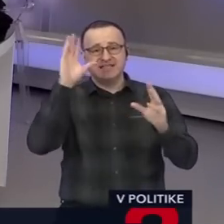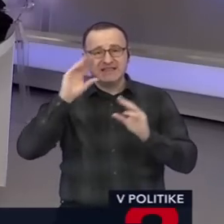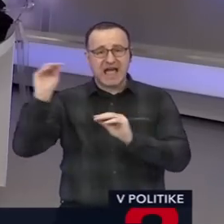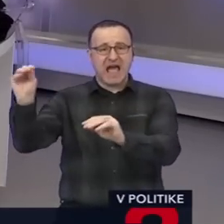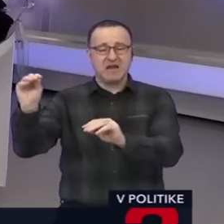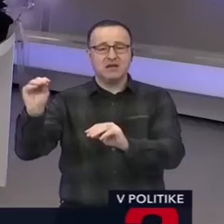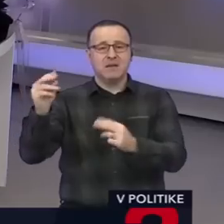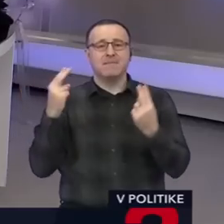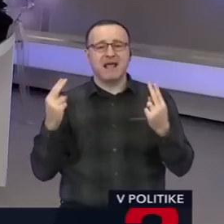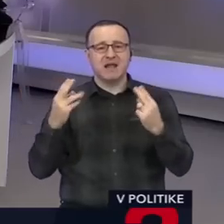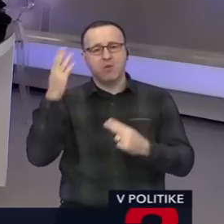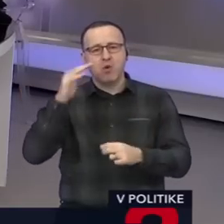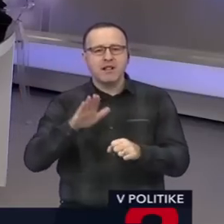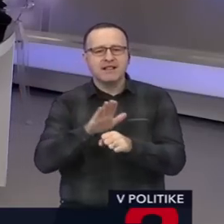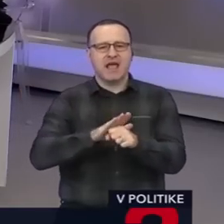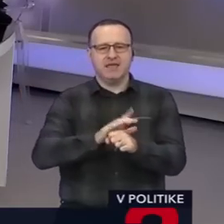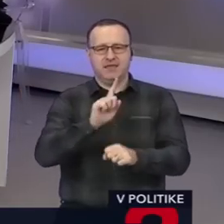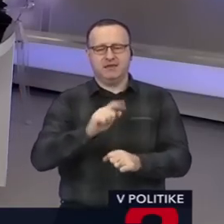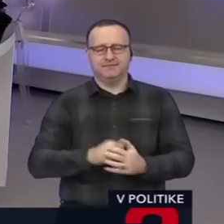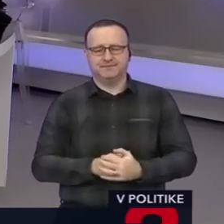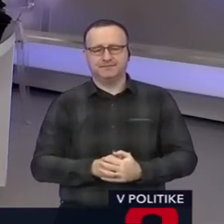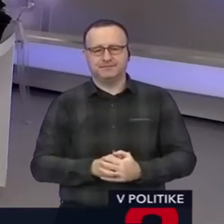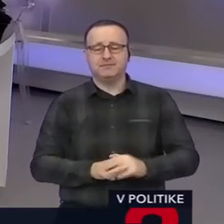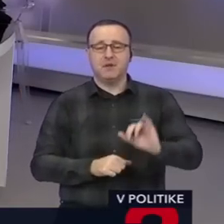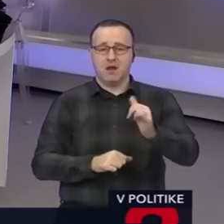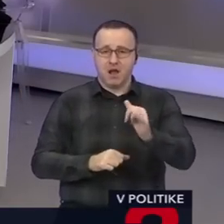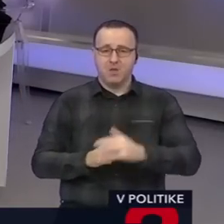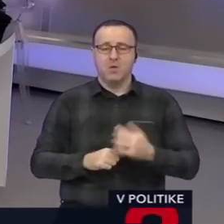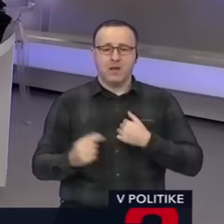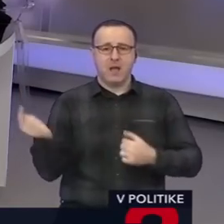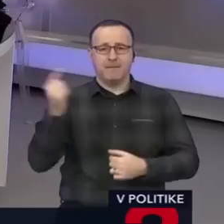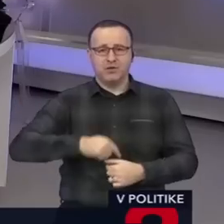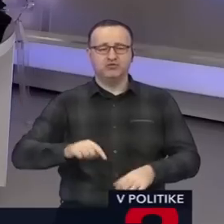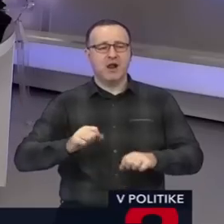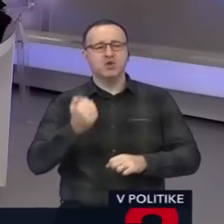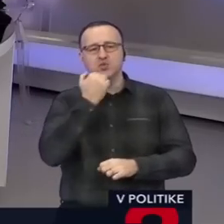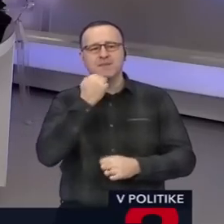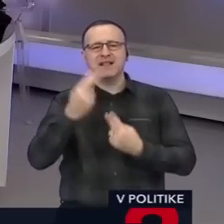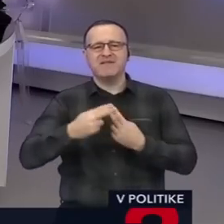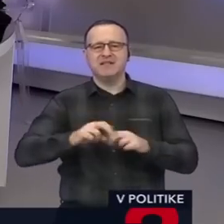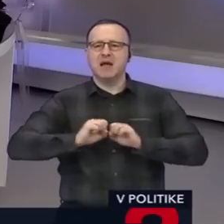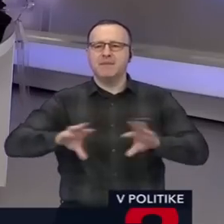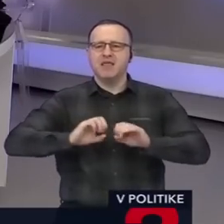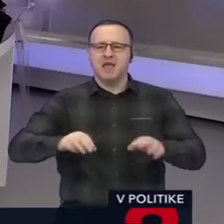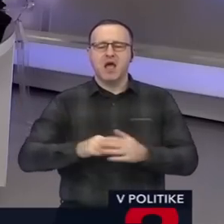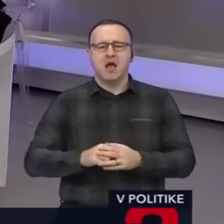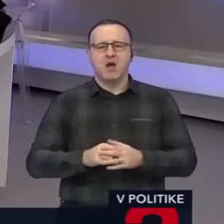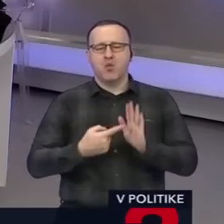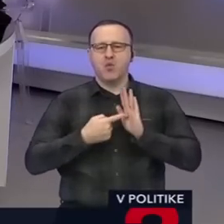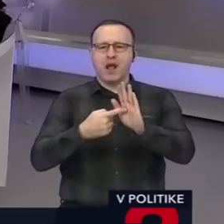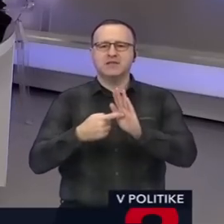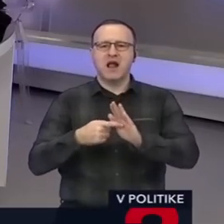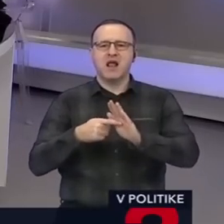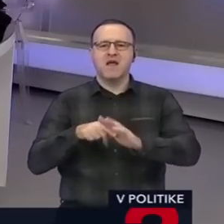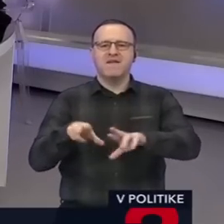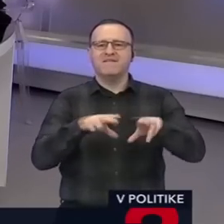bol naozaj stupňom tajné, utajený. A tým pádom, áno, keď som prišiel do relácie v súkromnej televízii a ukázali mi tam video, ako sa